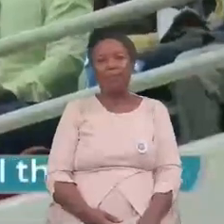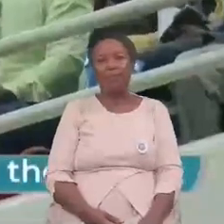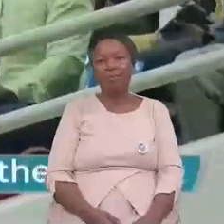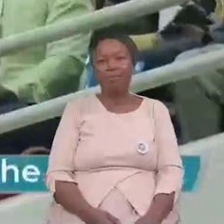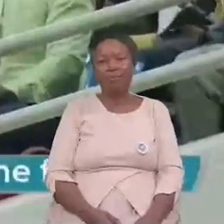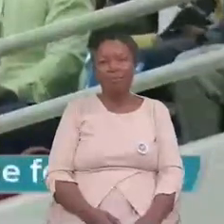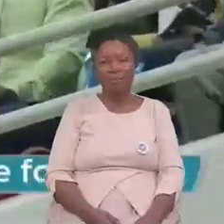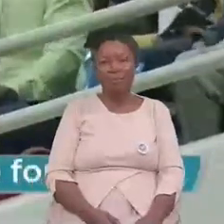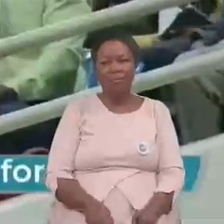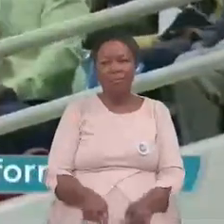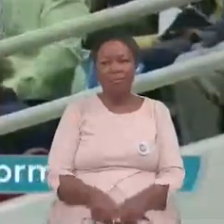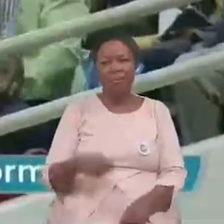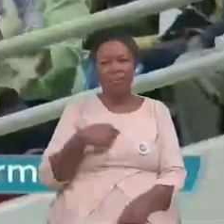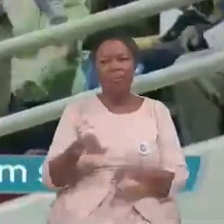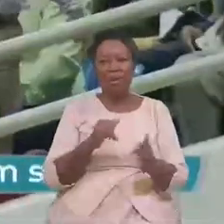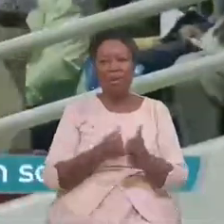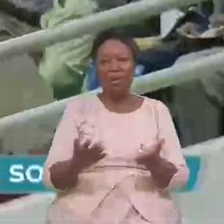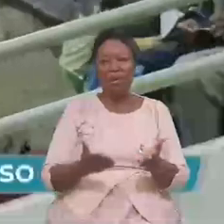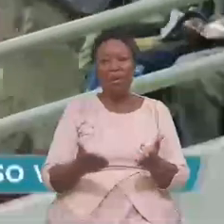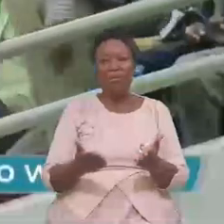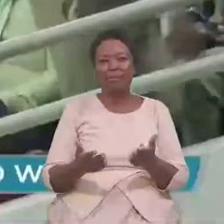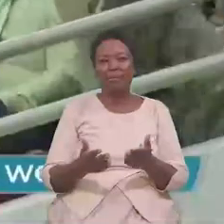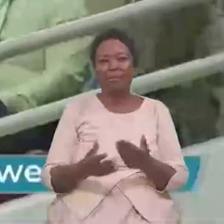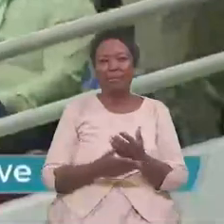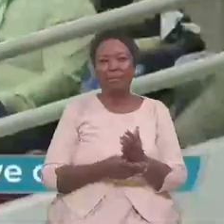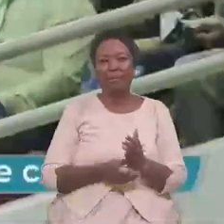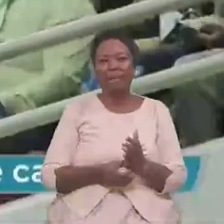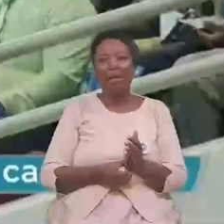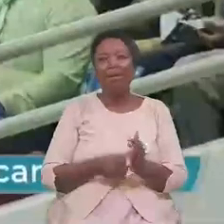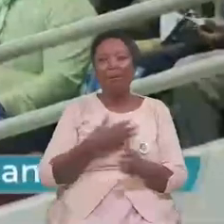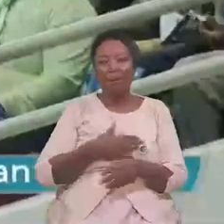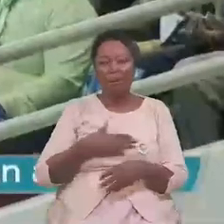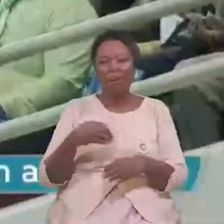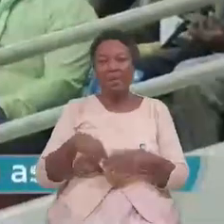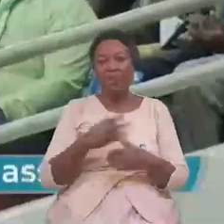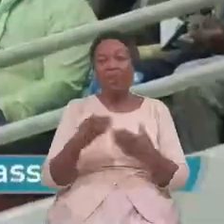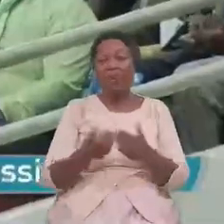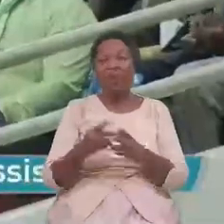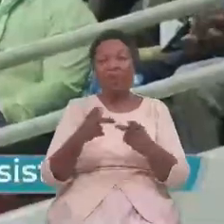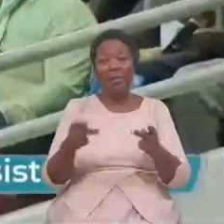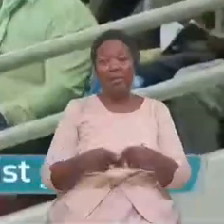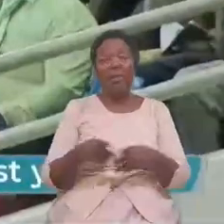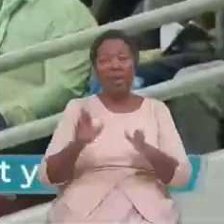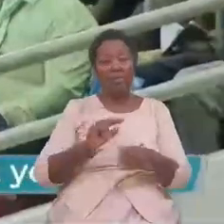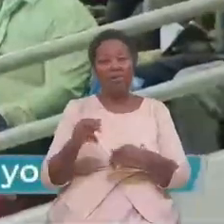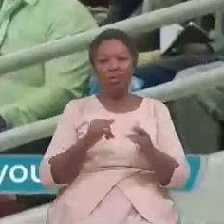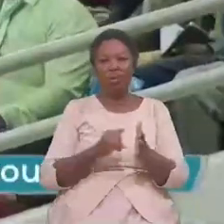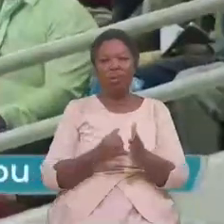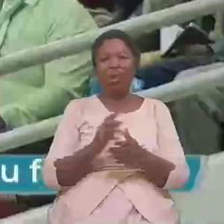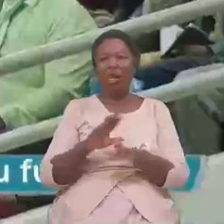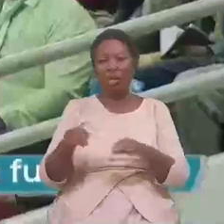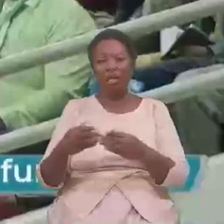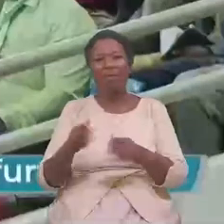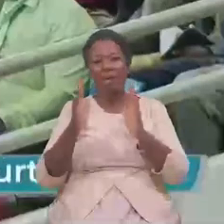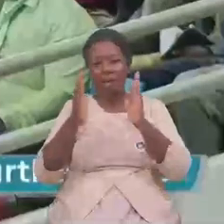Comme nous le faisons au lieu Alpha, partout où vous êtes, s'il vous plaît, occupons-nous de ceux-là qui ont levé